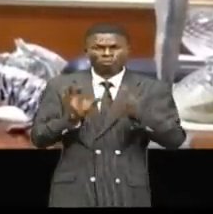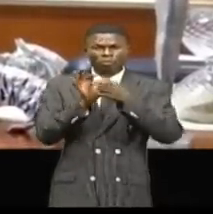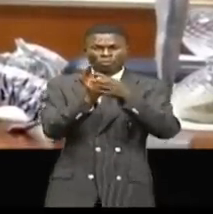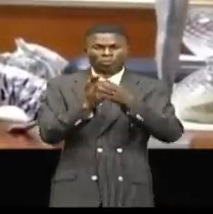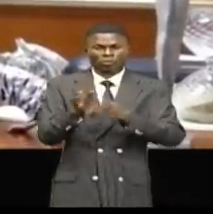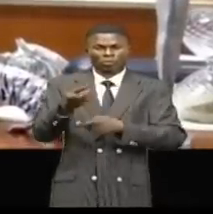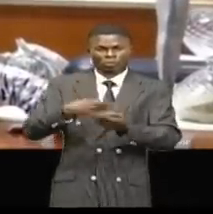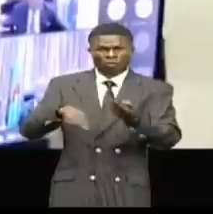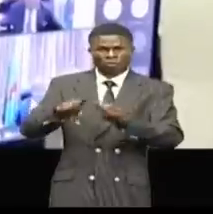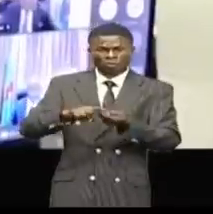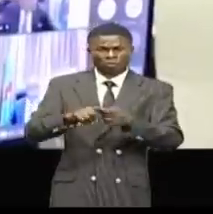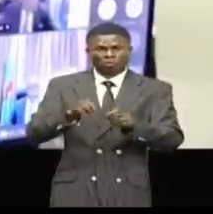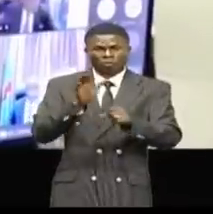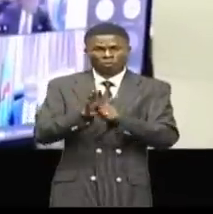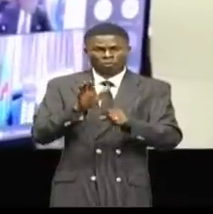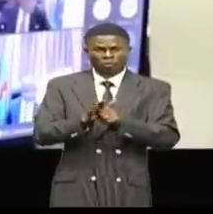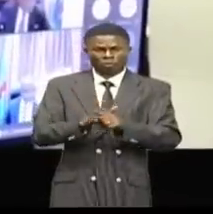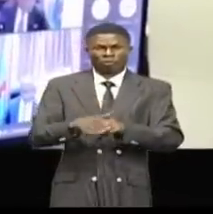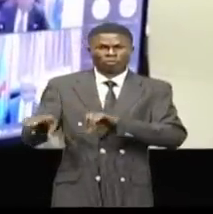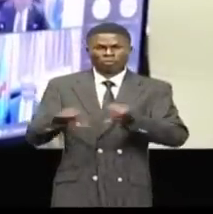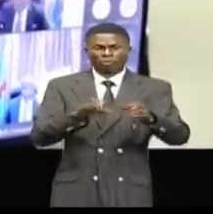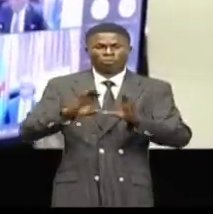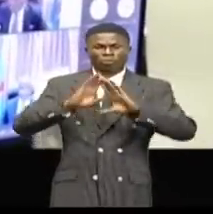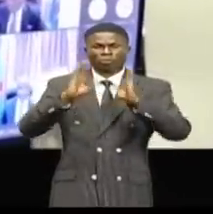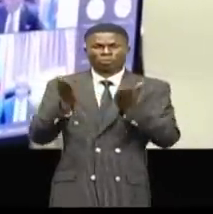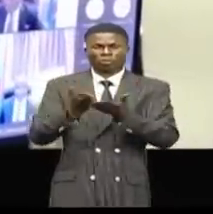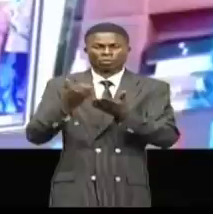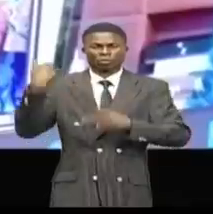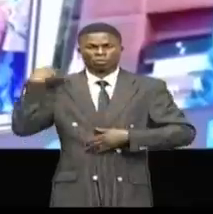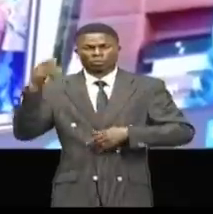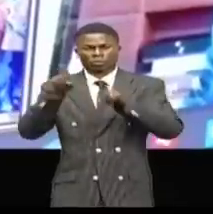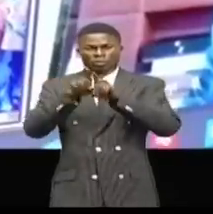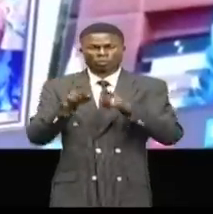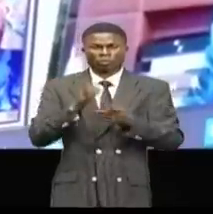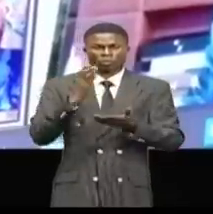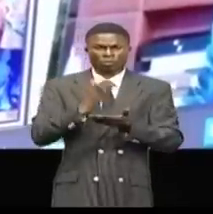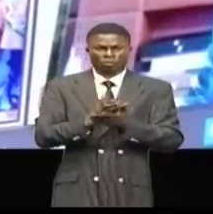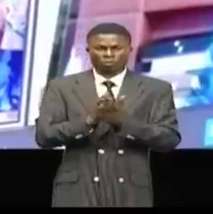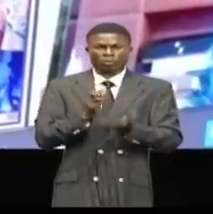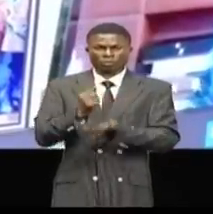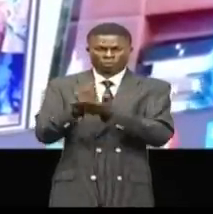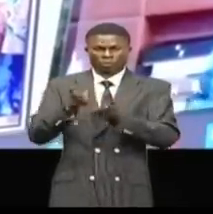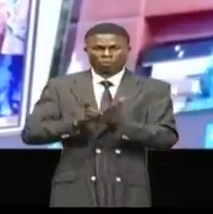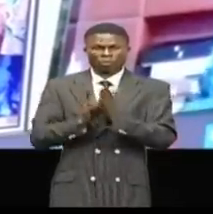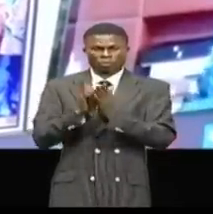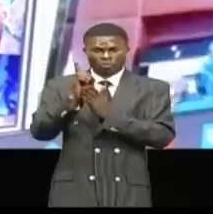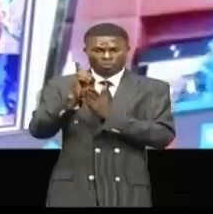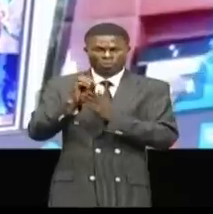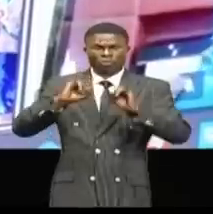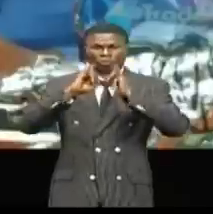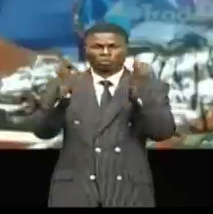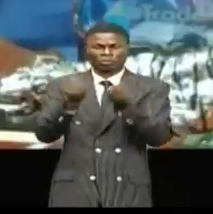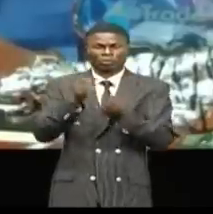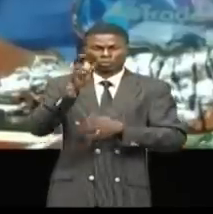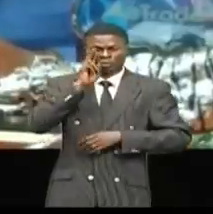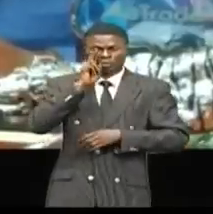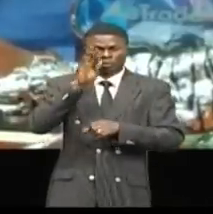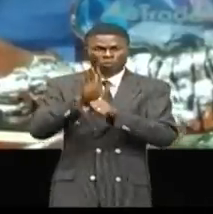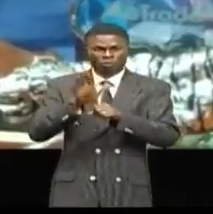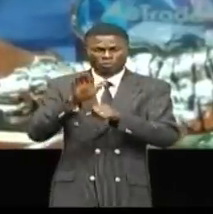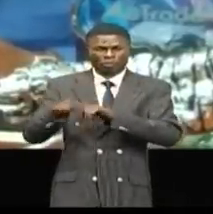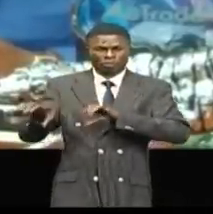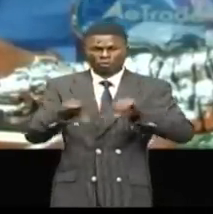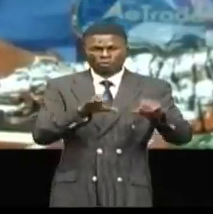collaboration optimale entre les secteurs publics et privés qui a permis l'émergence des capitaines d'industrie nigérians sur plusieurs